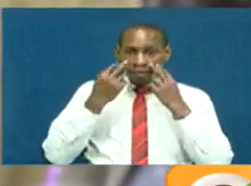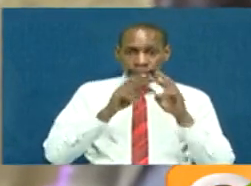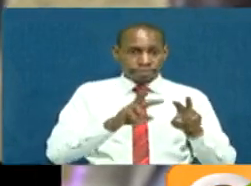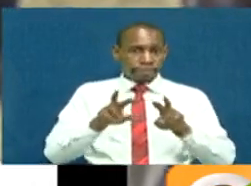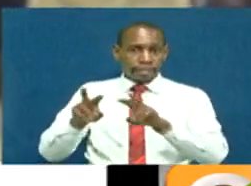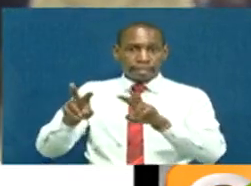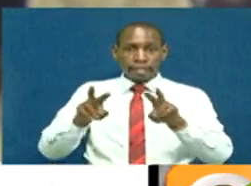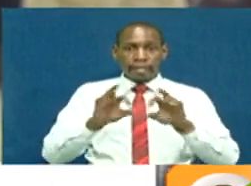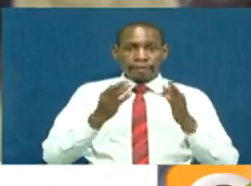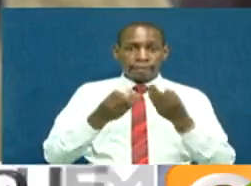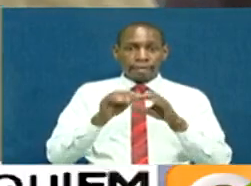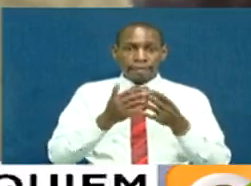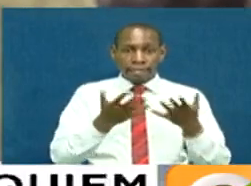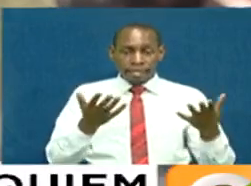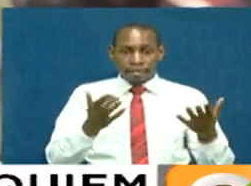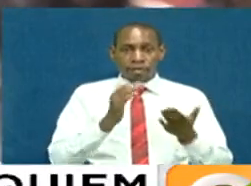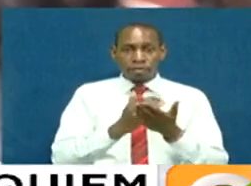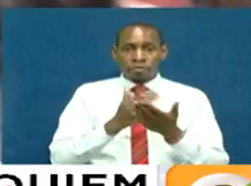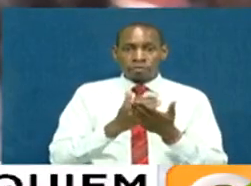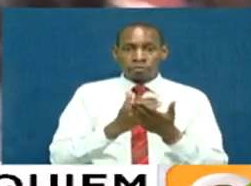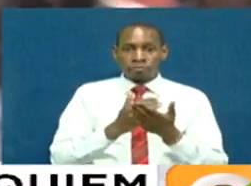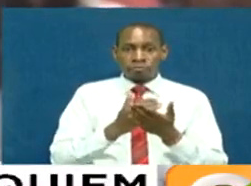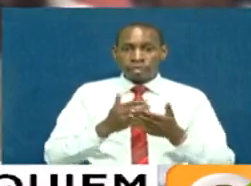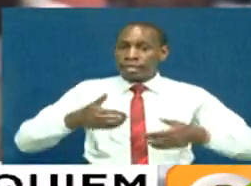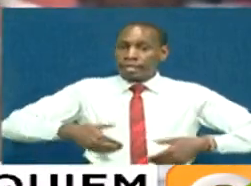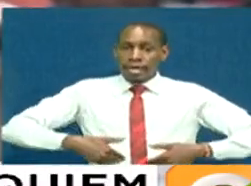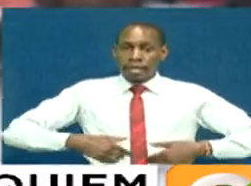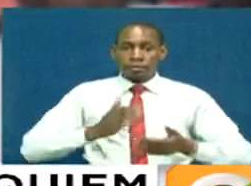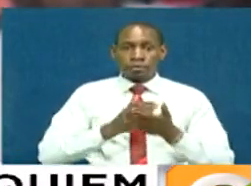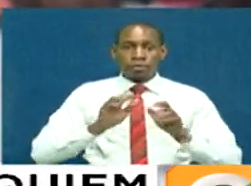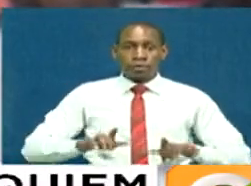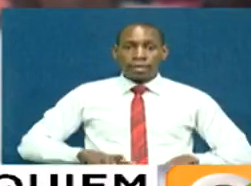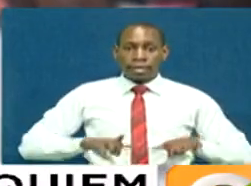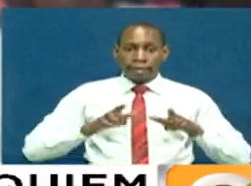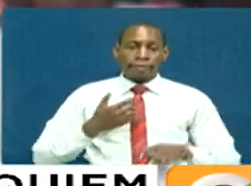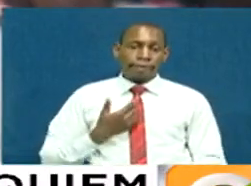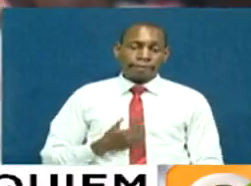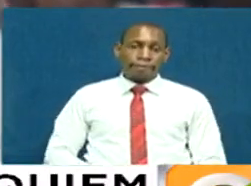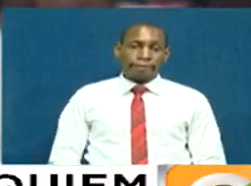hawa wapendwa wetu ni wangali wadogo, walikuwa na maisha ya kuishi.